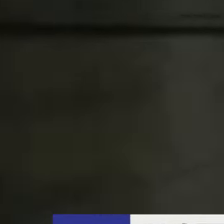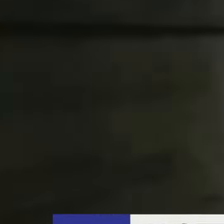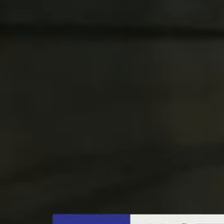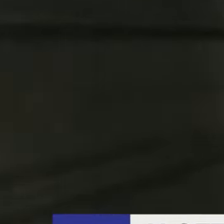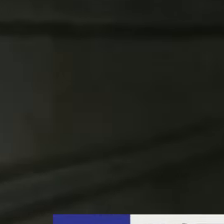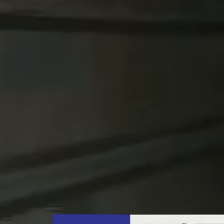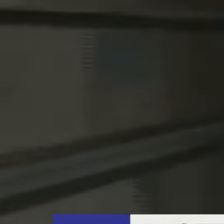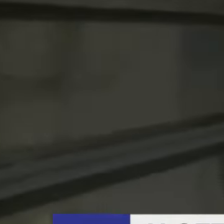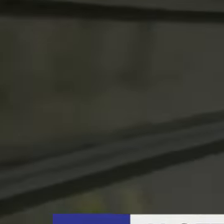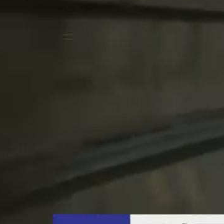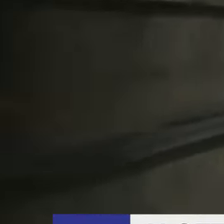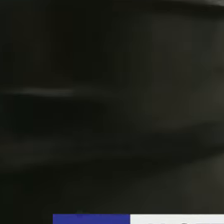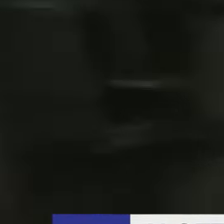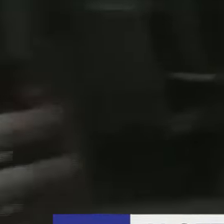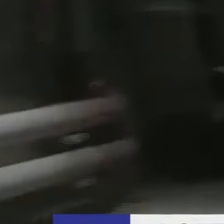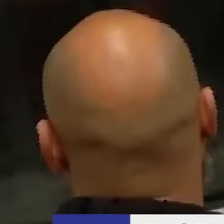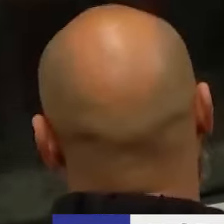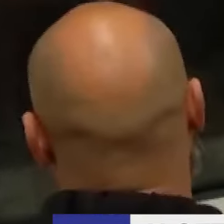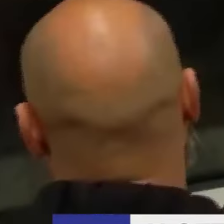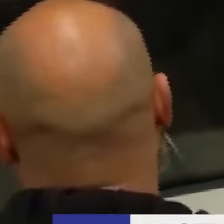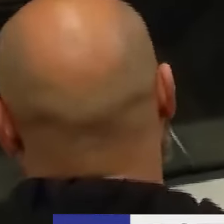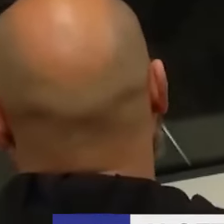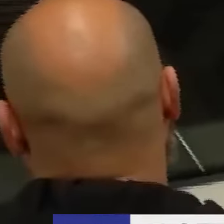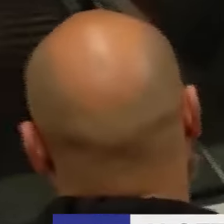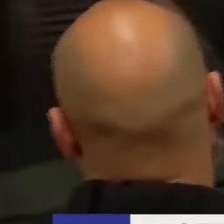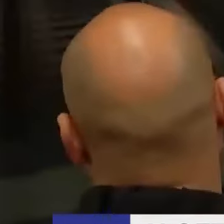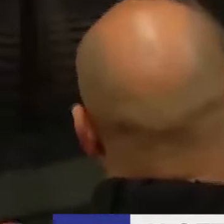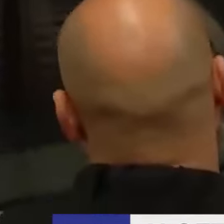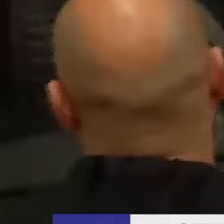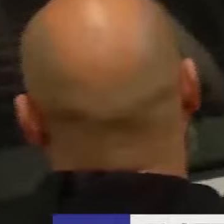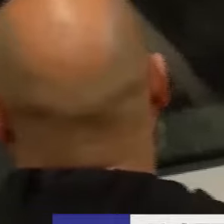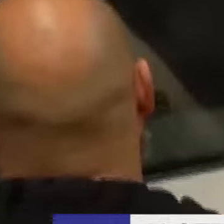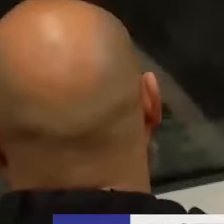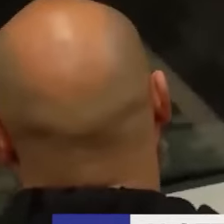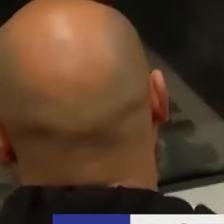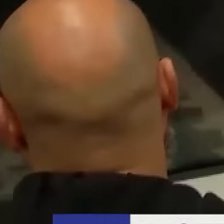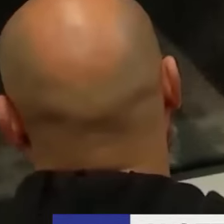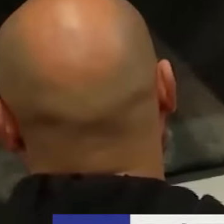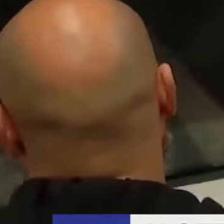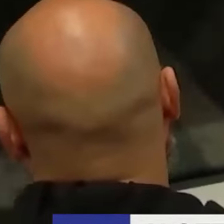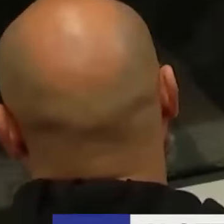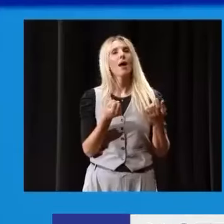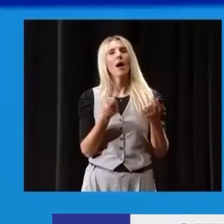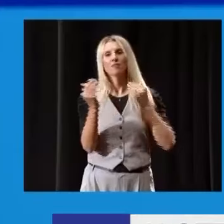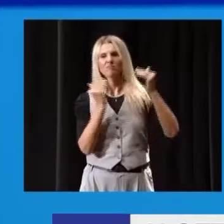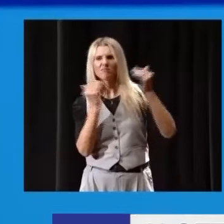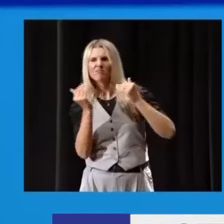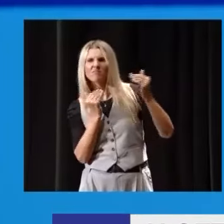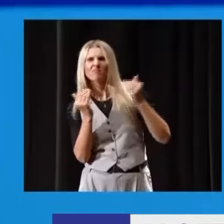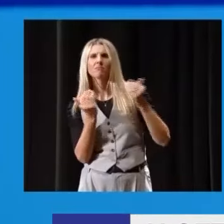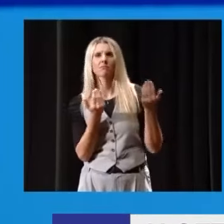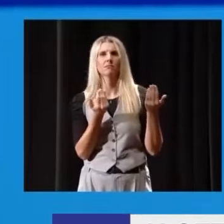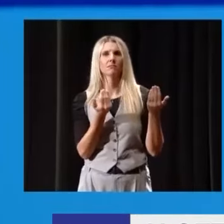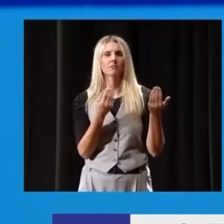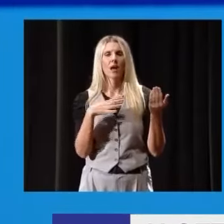κοινό. Σημείωσε δε ότι το έργο έγινε με απόλυτο σεβασμό της πολιτιστικής κληρονομιάς της πόλης. Πολλοί